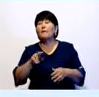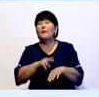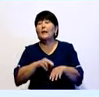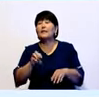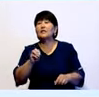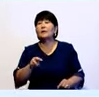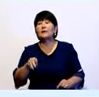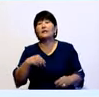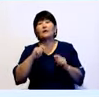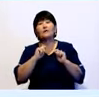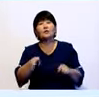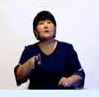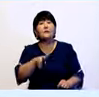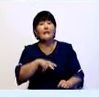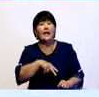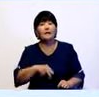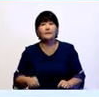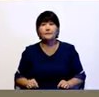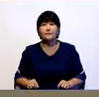абраманову вручена медаль